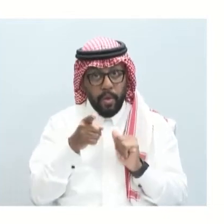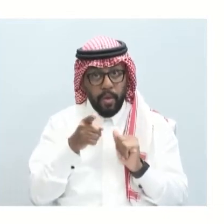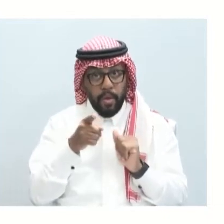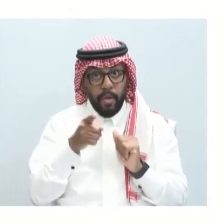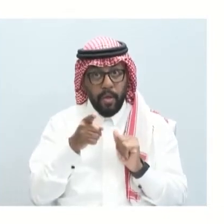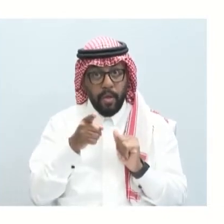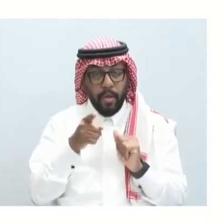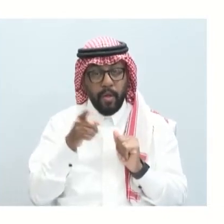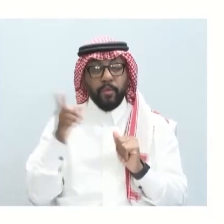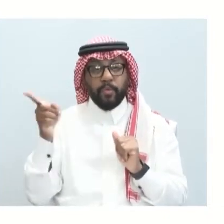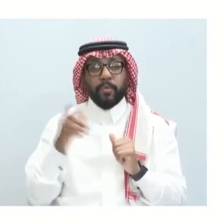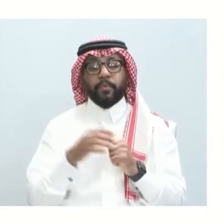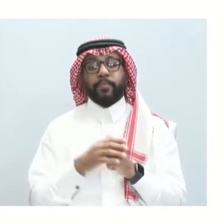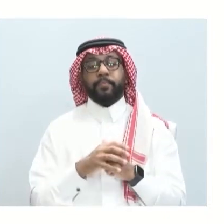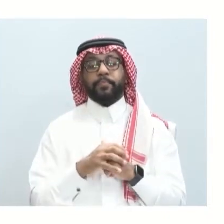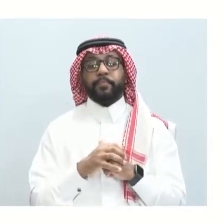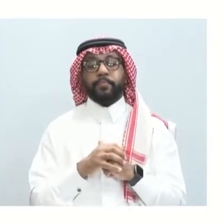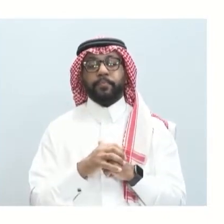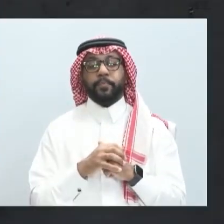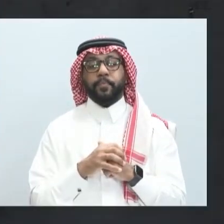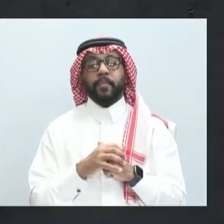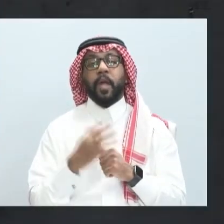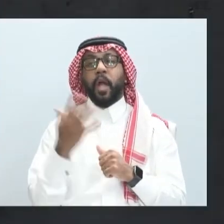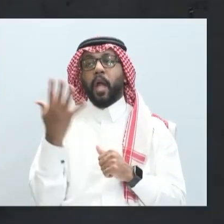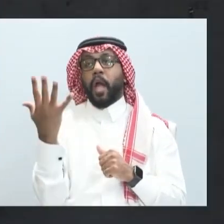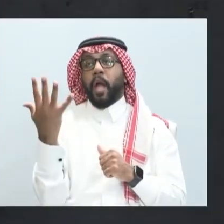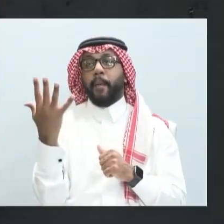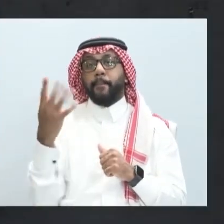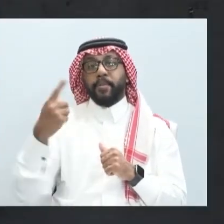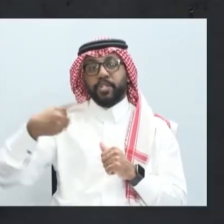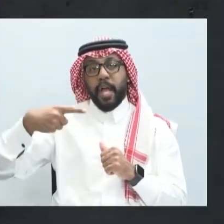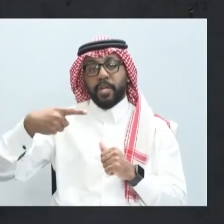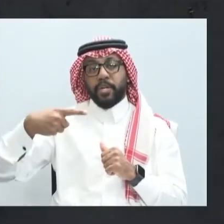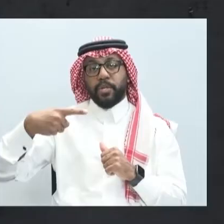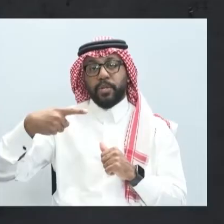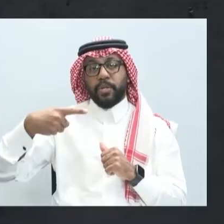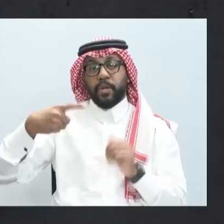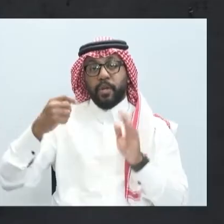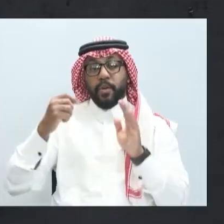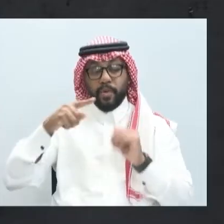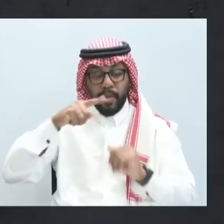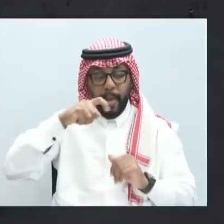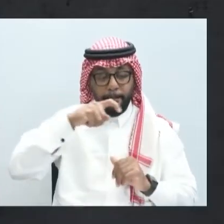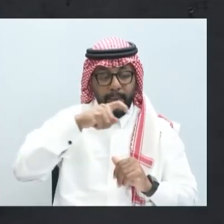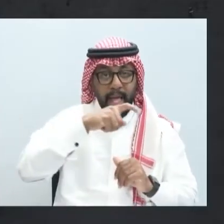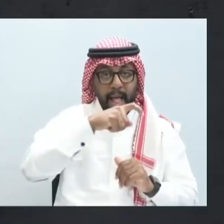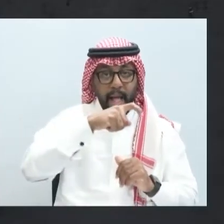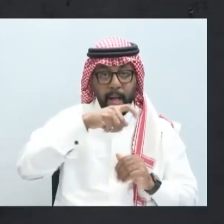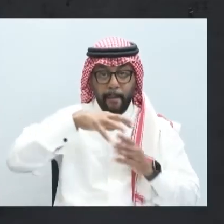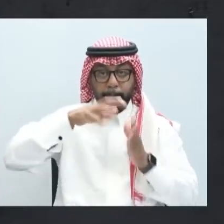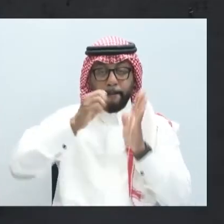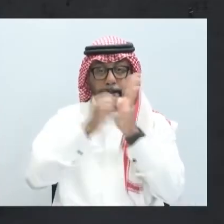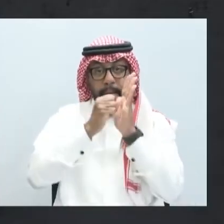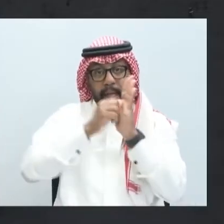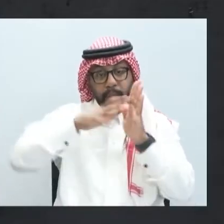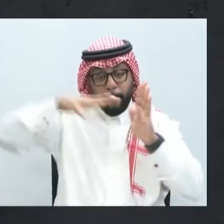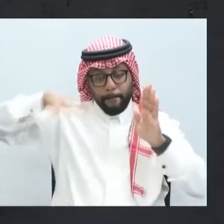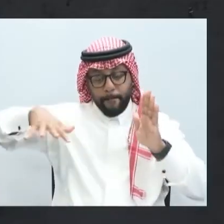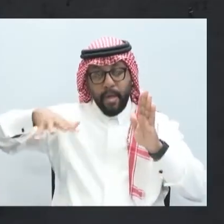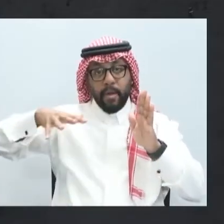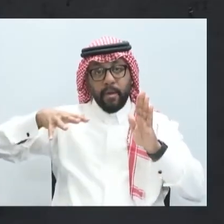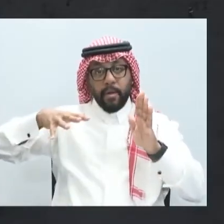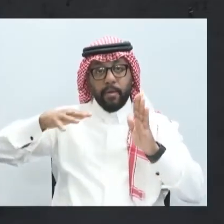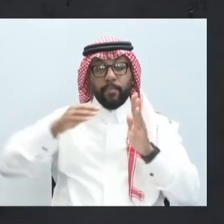بالحل 15 نمله تقف خارج بيت دخلت ثلاث منها